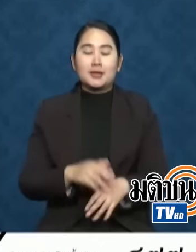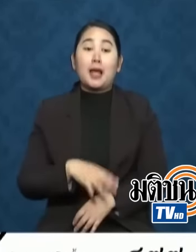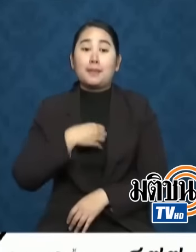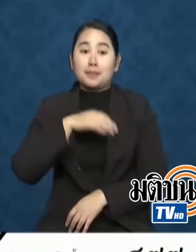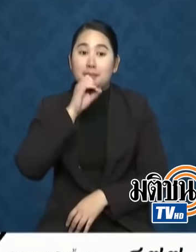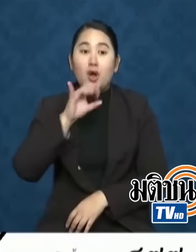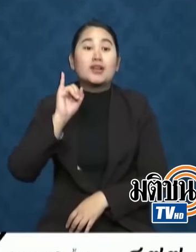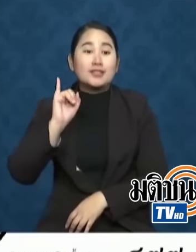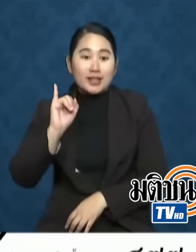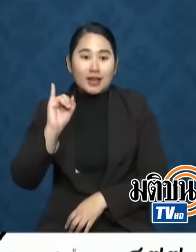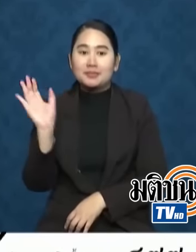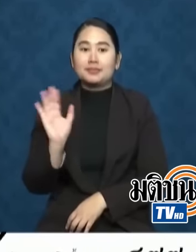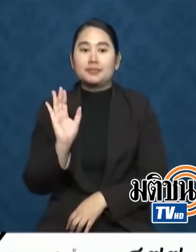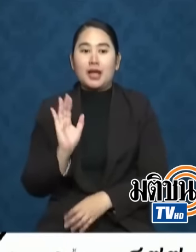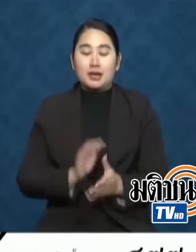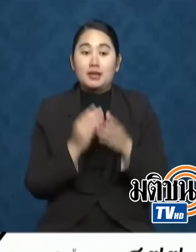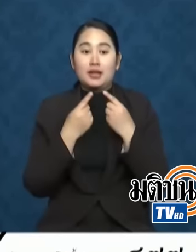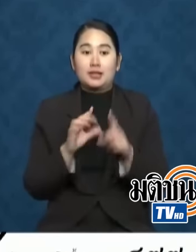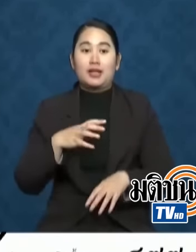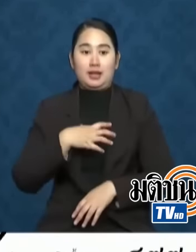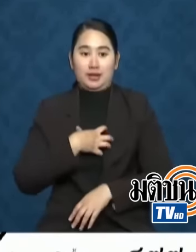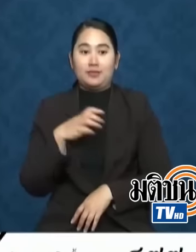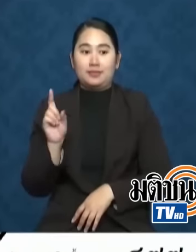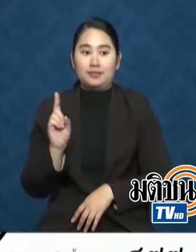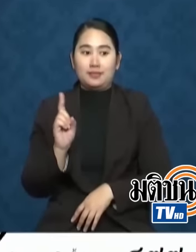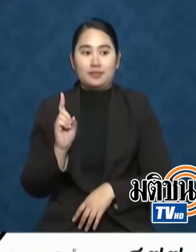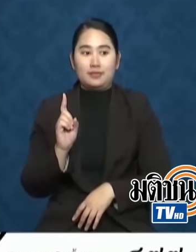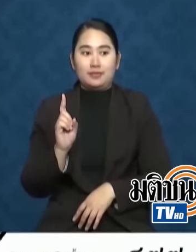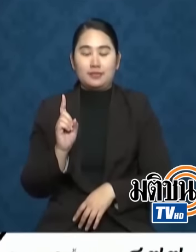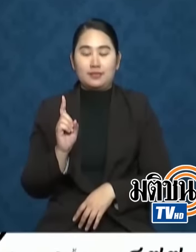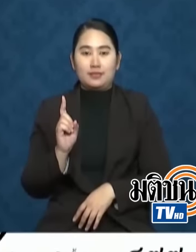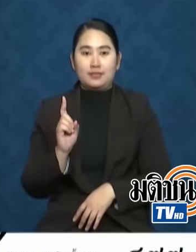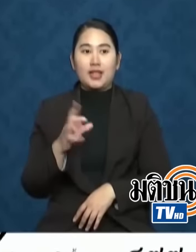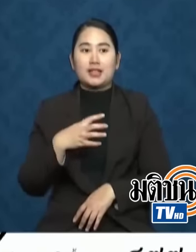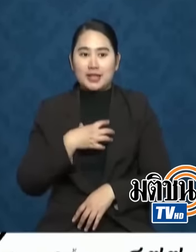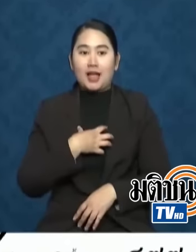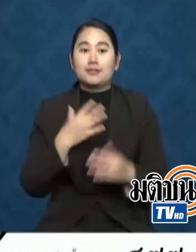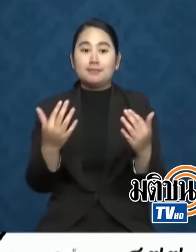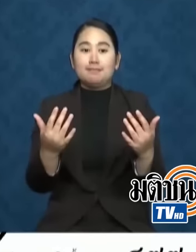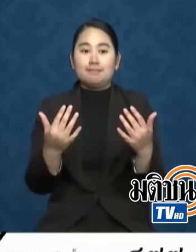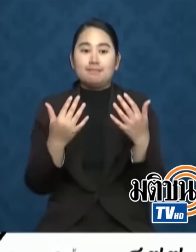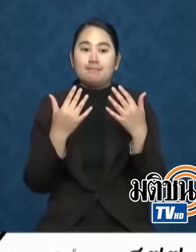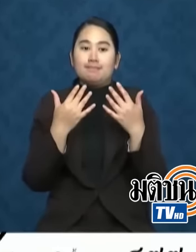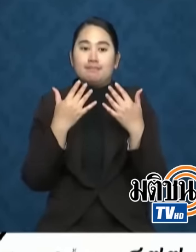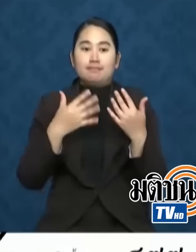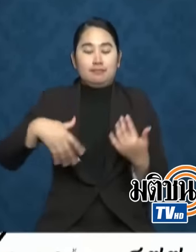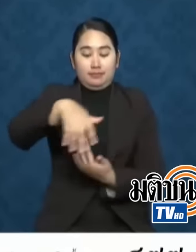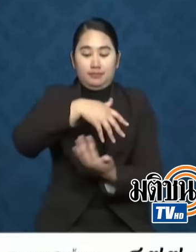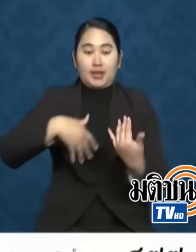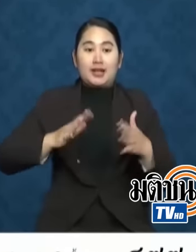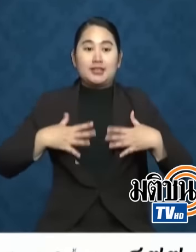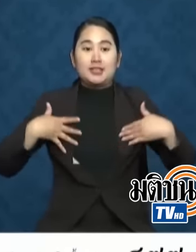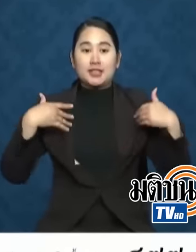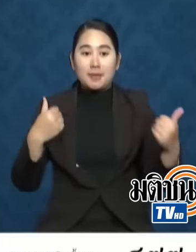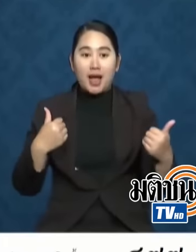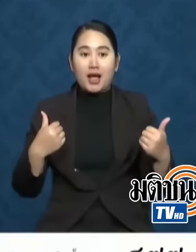ญาใดๆแต่สิ่งที่พวกเขาอยากจะได้คืออากาศบริสุทธิ์ที่พวกเขาสามารถหาย